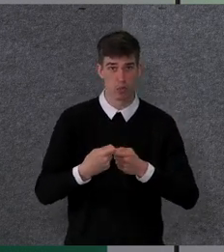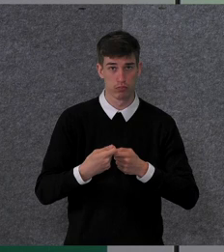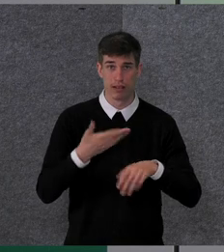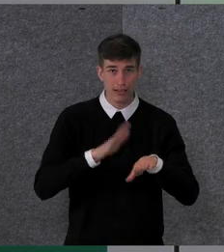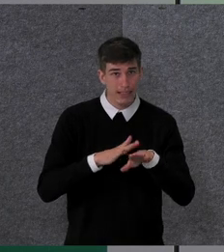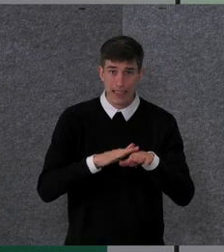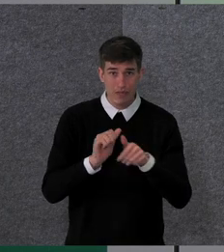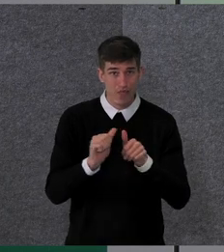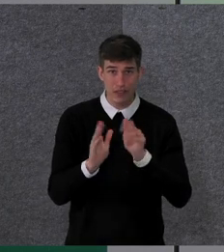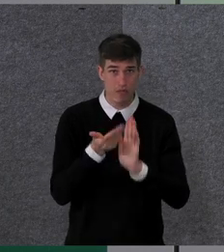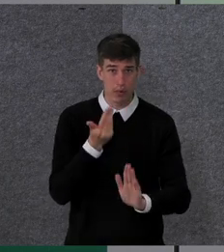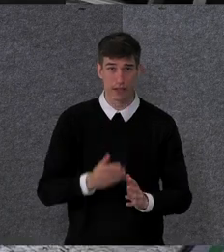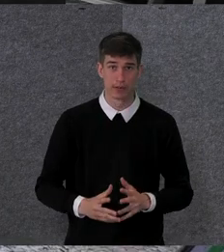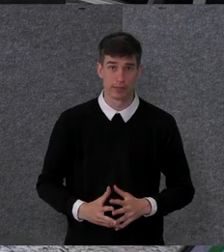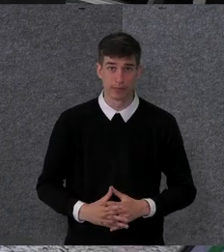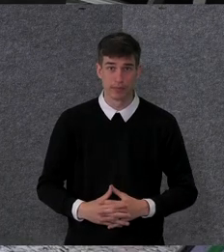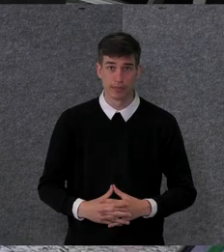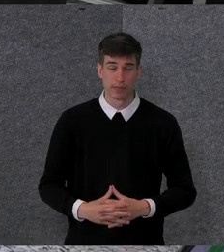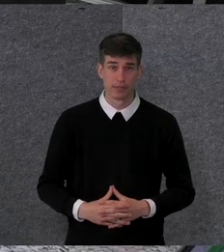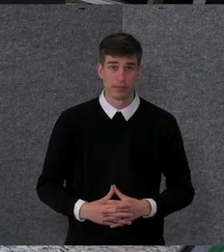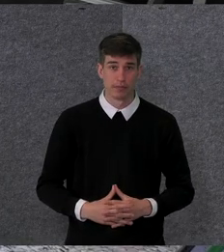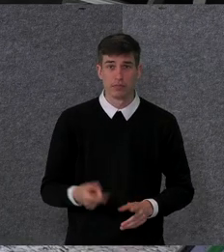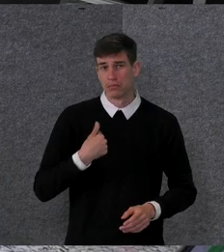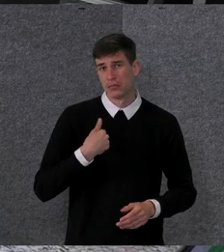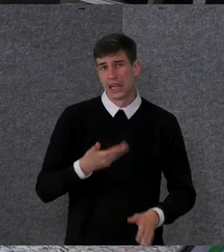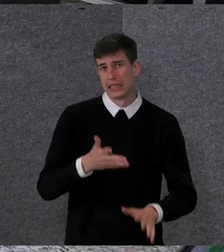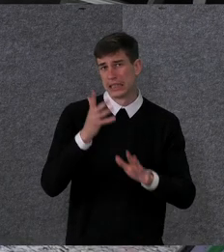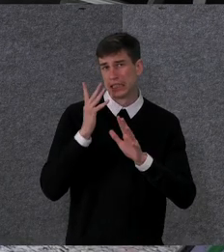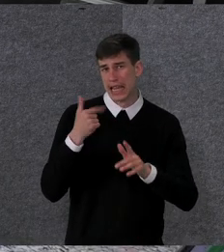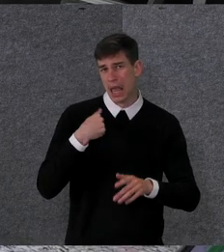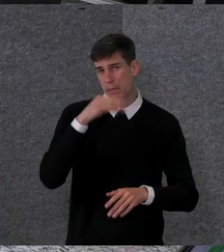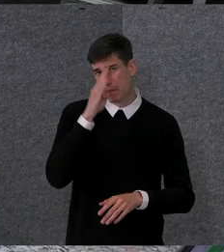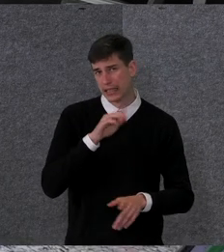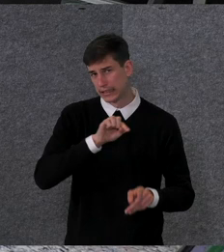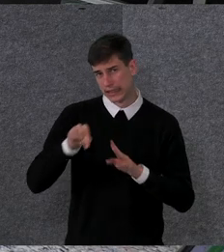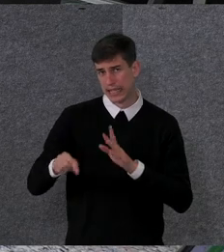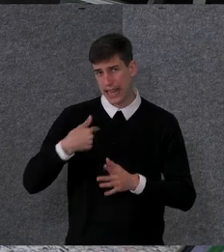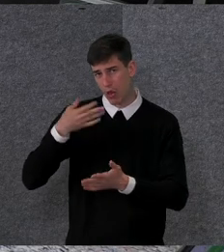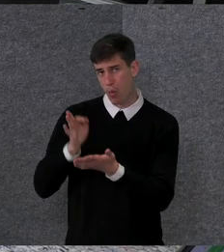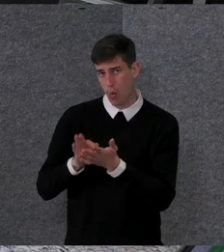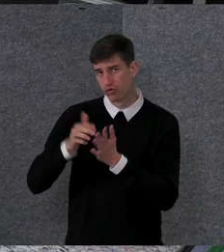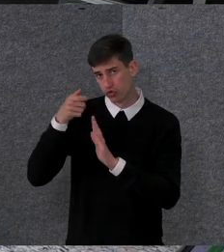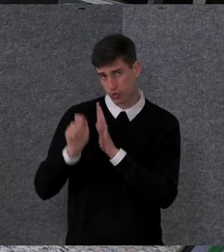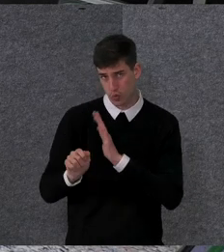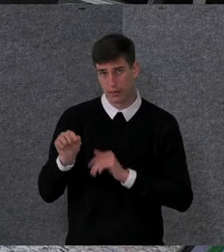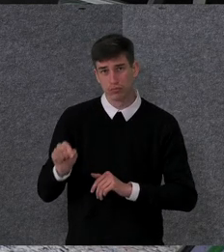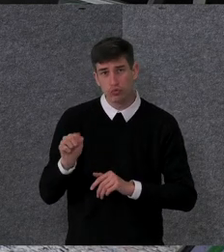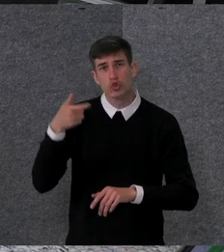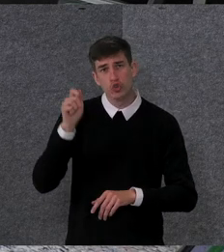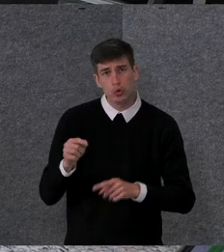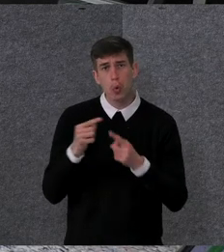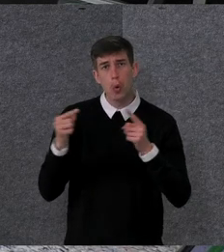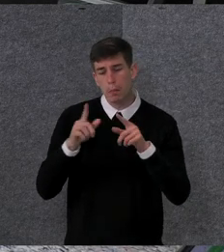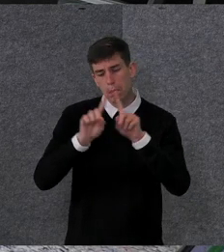ab. Als ich vor 10 Jahren in Puerto Rico studiert habe, gab es einen Tag, an dem alle Studierenden auf